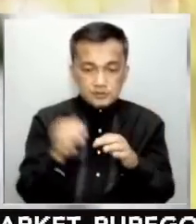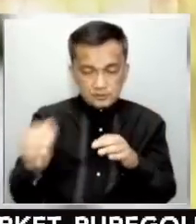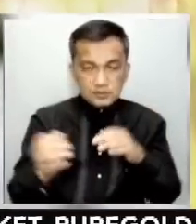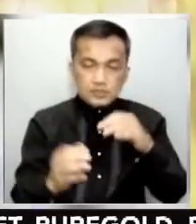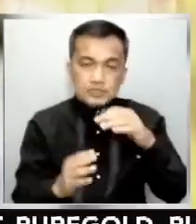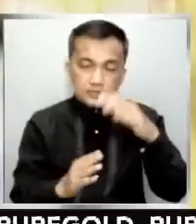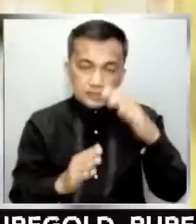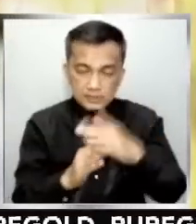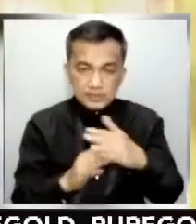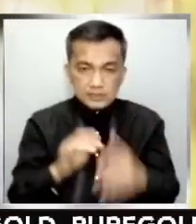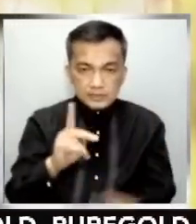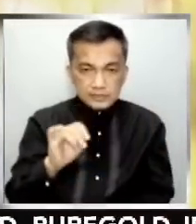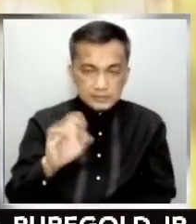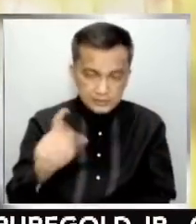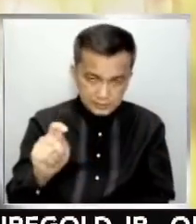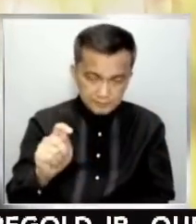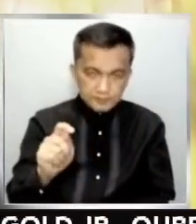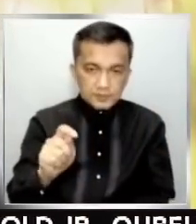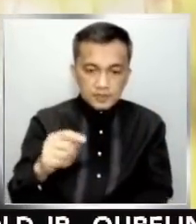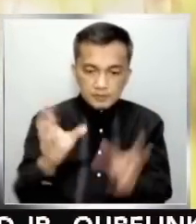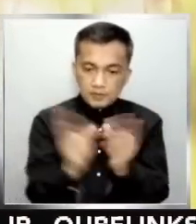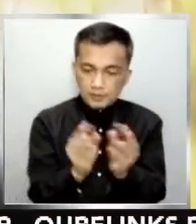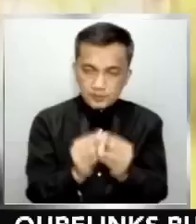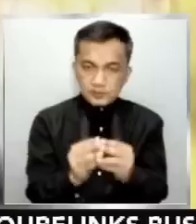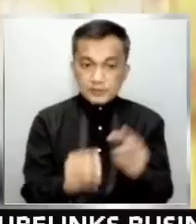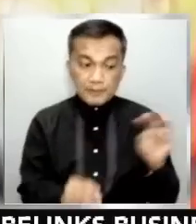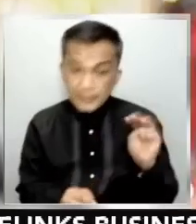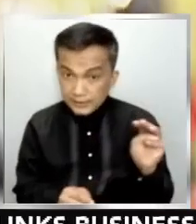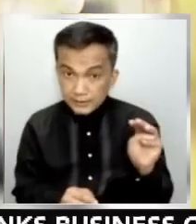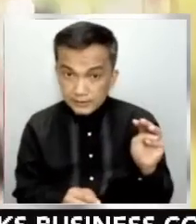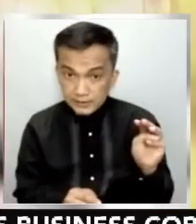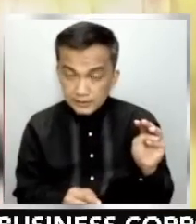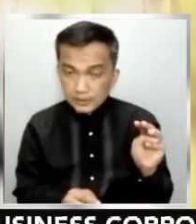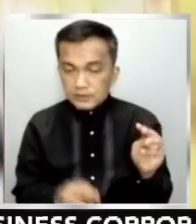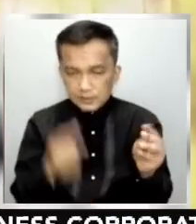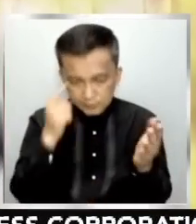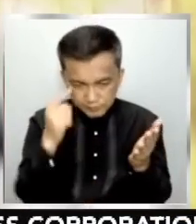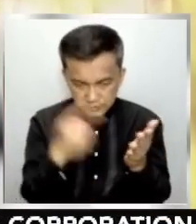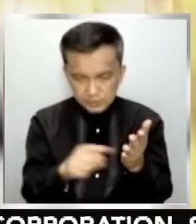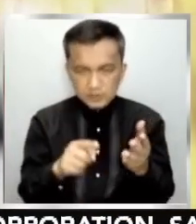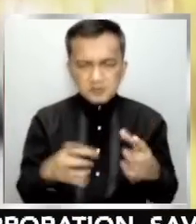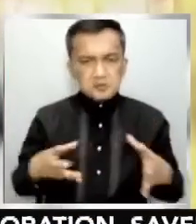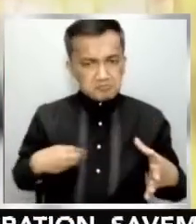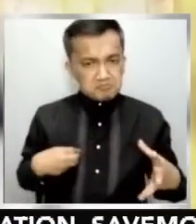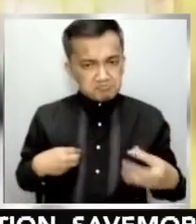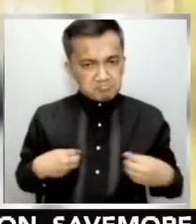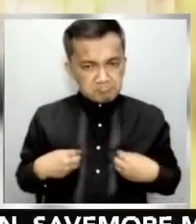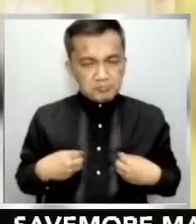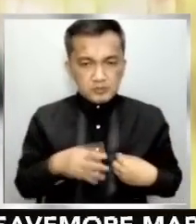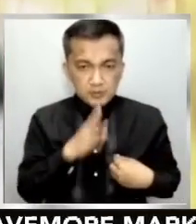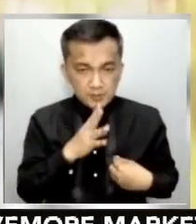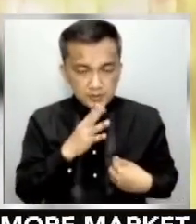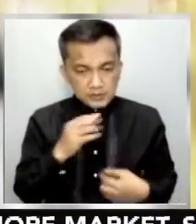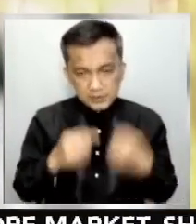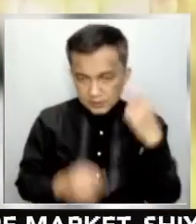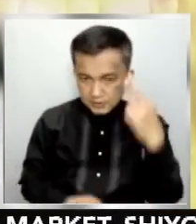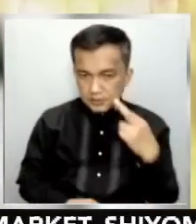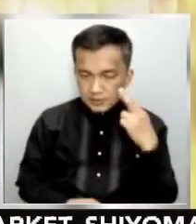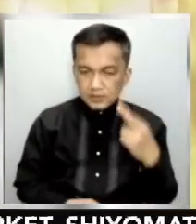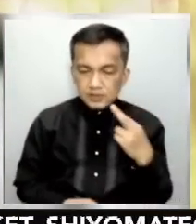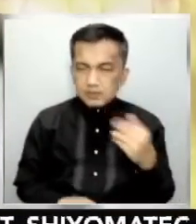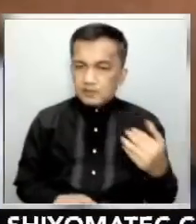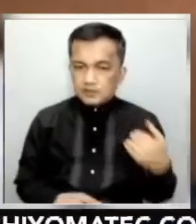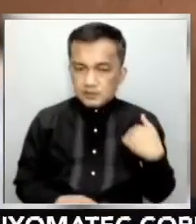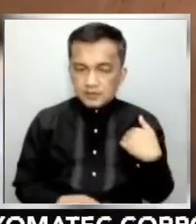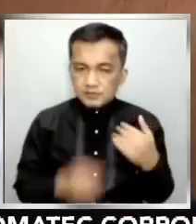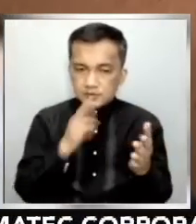DICT. Pagpupulungan daw ito sa Lunes at pag-aaralan kung katanggap-tanggap ba ang mga sinasabing dahilan na mga hindi pa